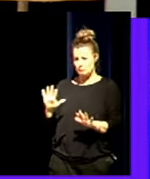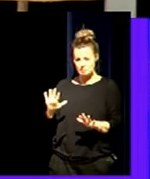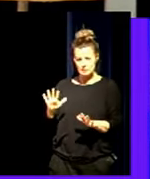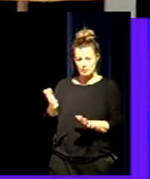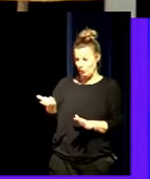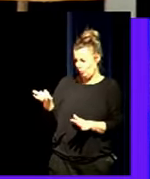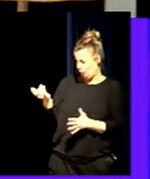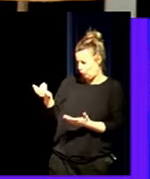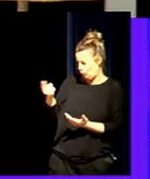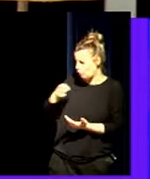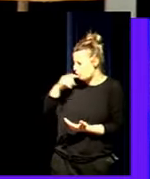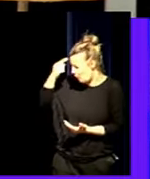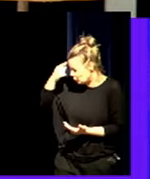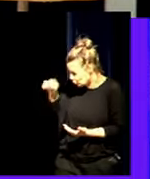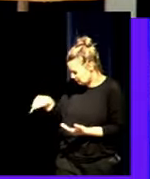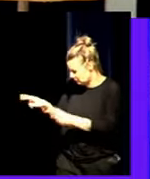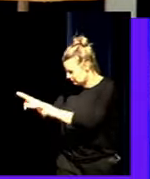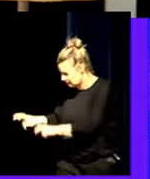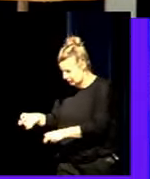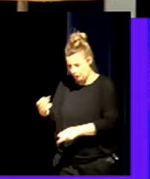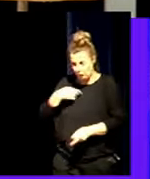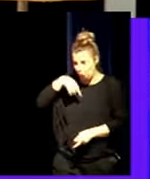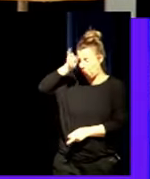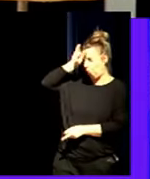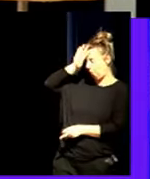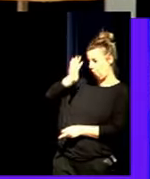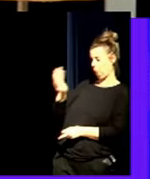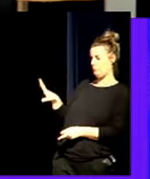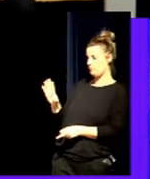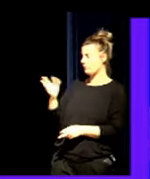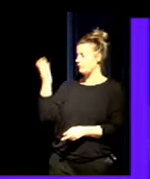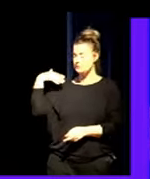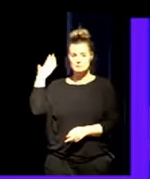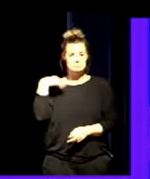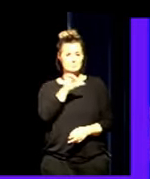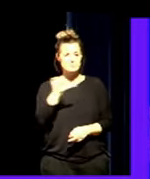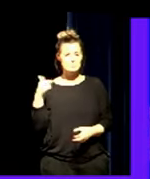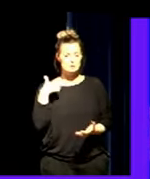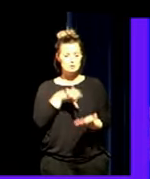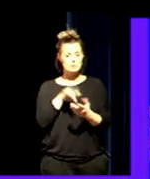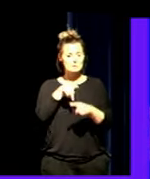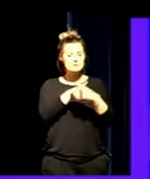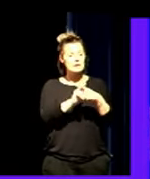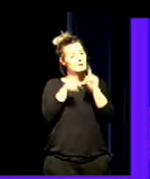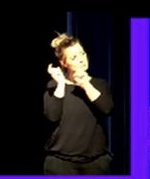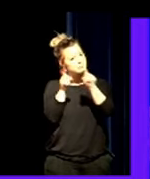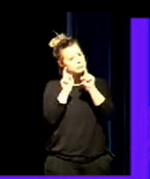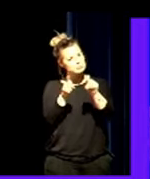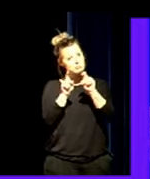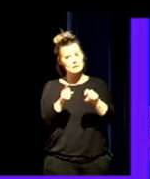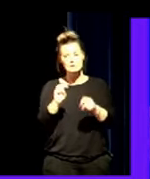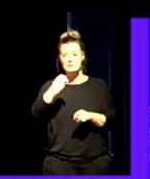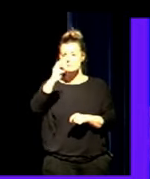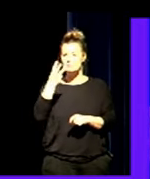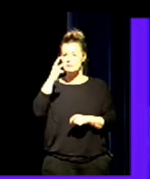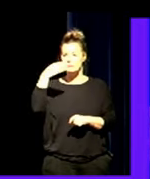ezazen duzu. Baina nola dakizu hori, begira, nik, ezke, azken goa, pasaren azten dengoen, ez da taller bat emoten, hirugarren de